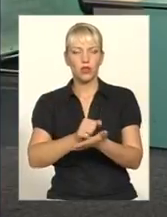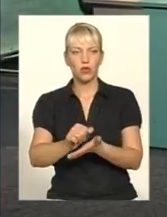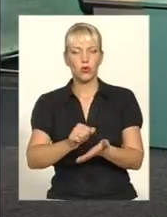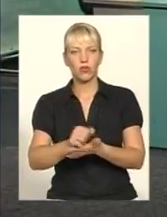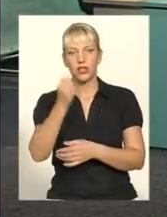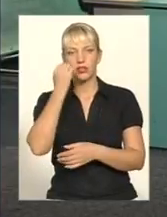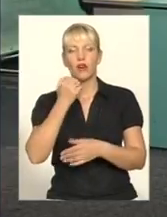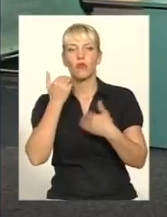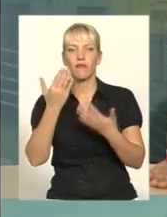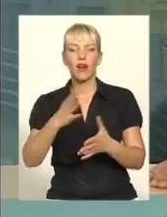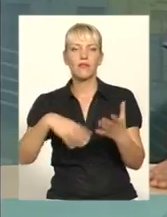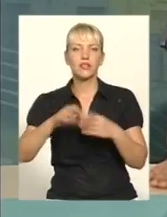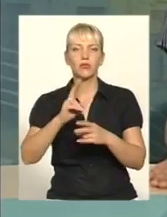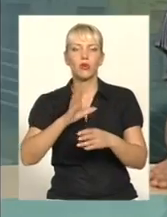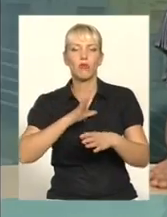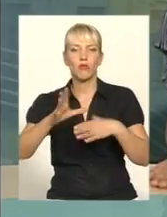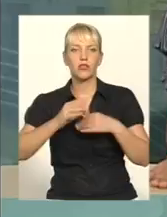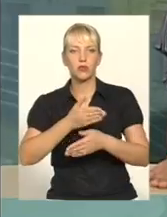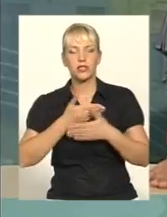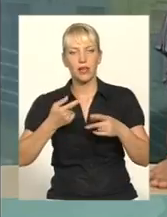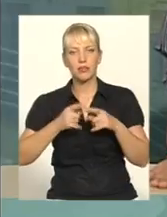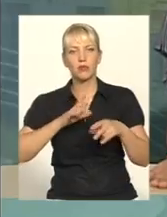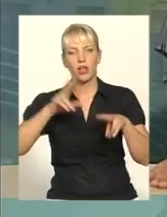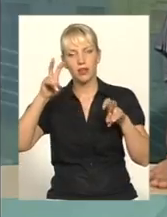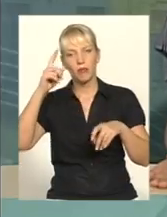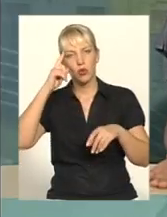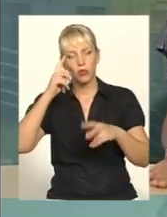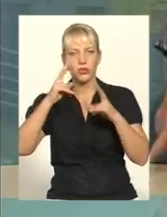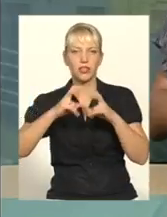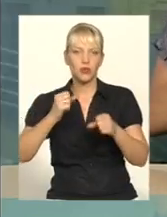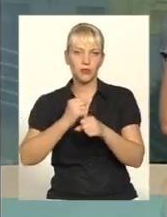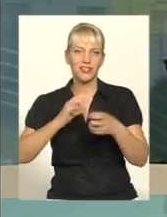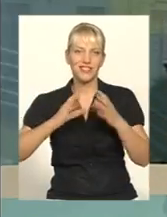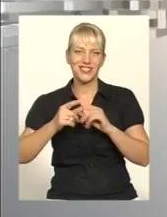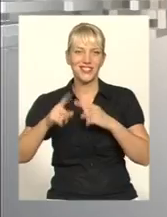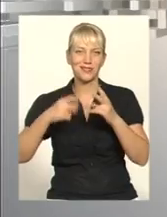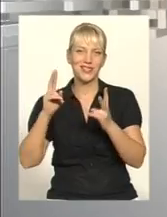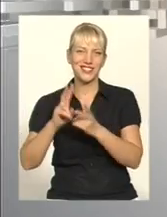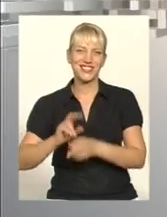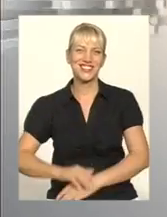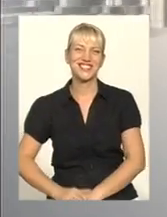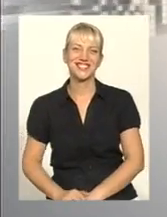Зрозуміло. Дякую вам, дякую всім, хто був із нами. Це була тема «Думайте, аналізуйте і робіть висновки». Побачимось.